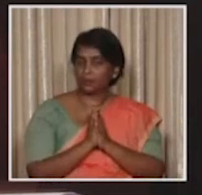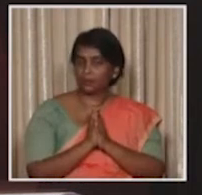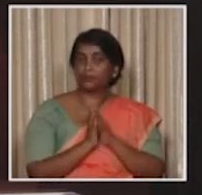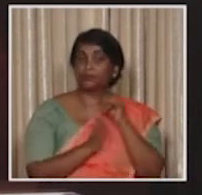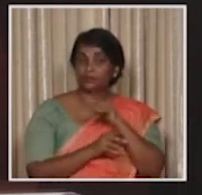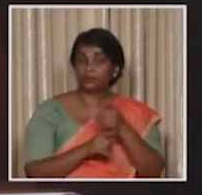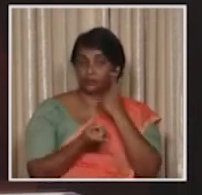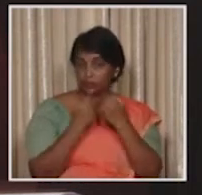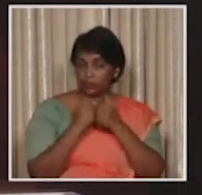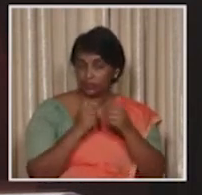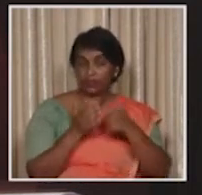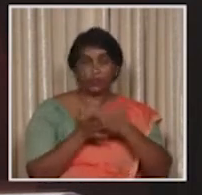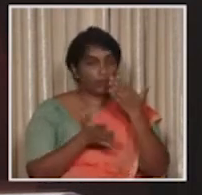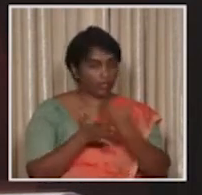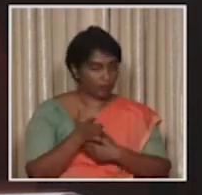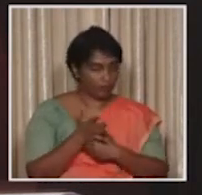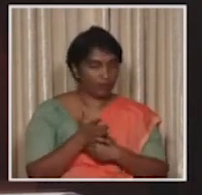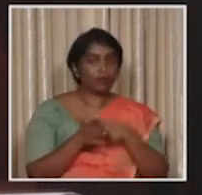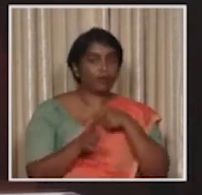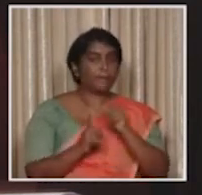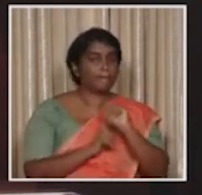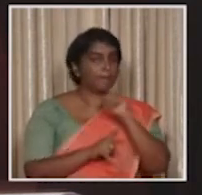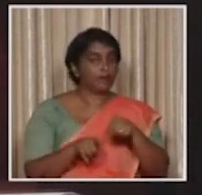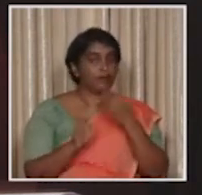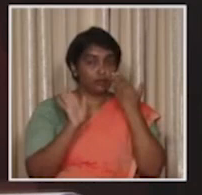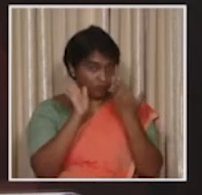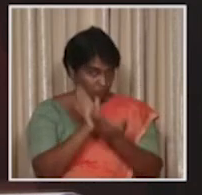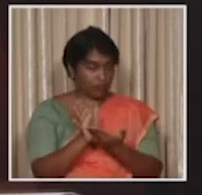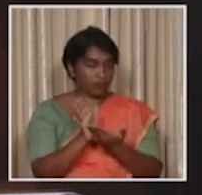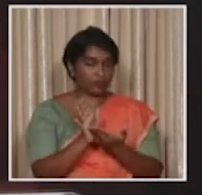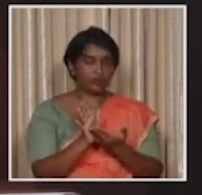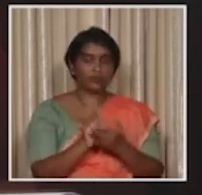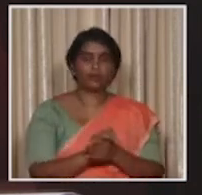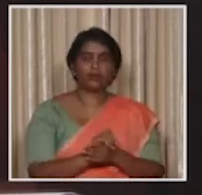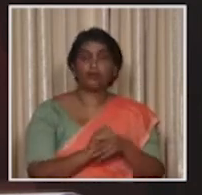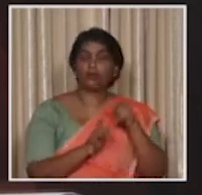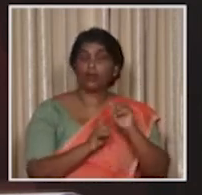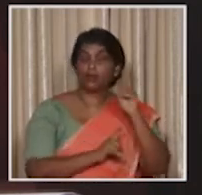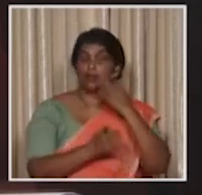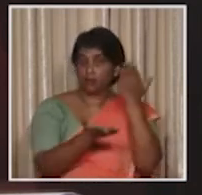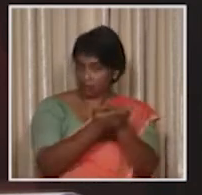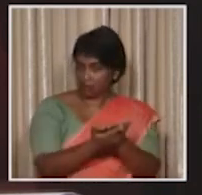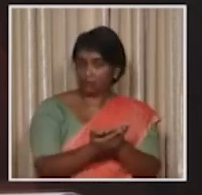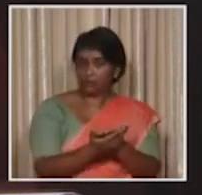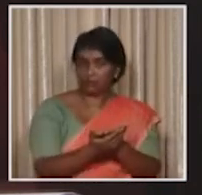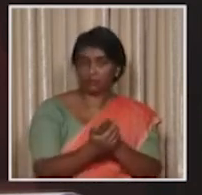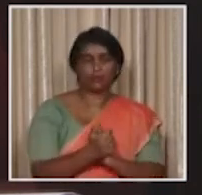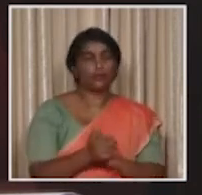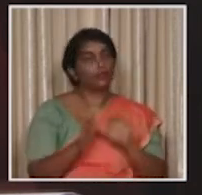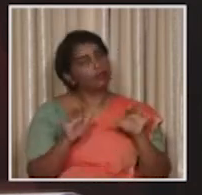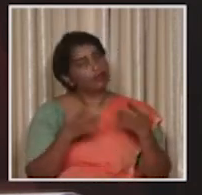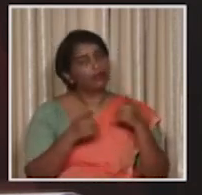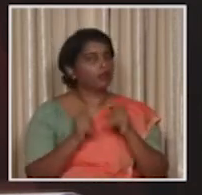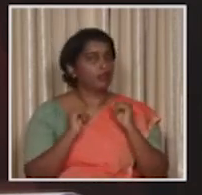ඒ කරන පරීක්ෂණ වාර්තා මේ සභාවට ඉදිරිපත් කරන්නේද? එව සභාගත කරන්නේද?